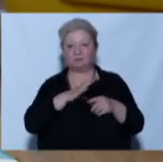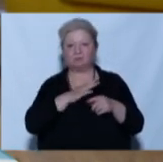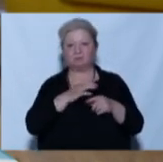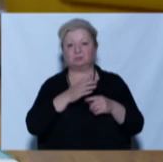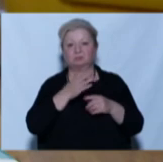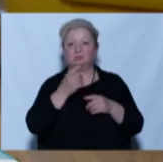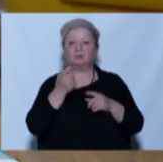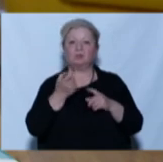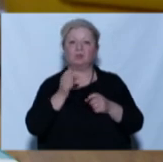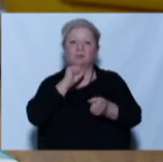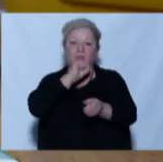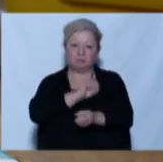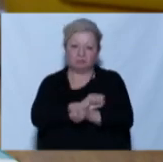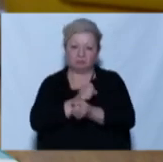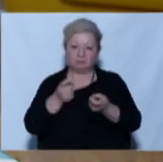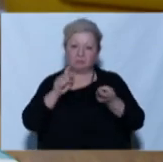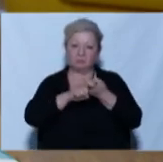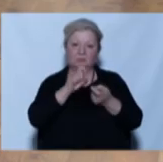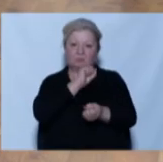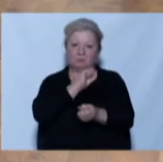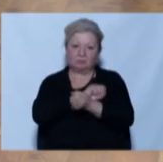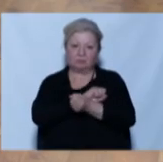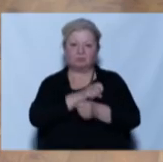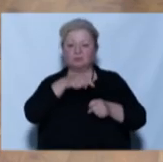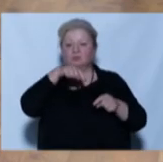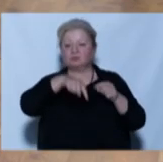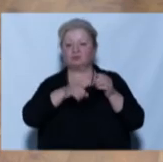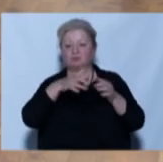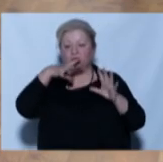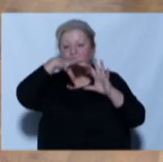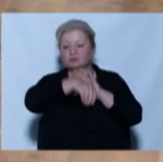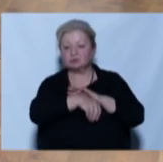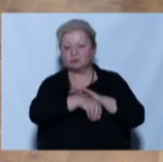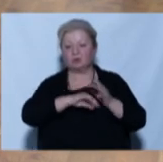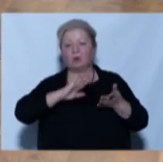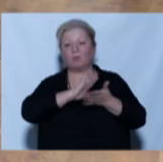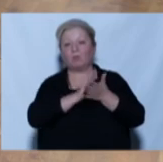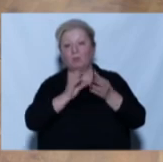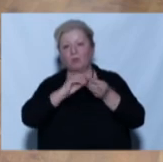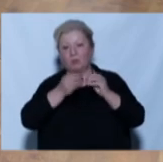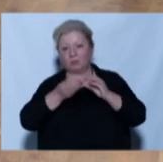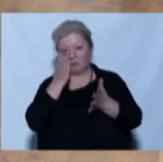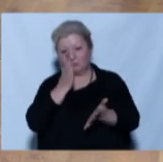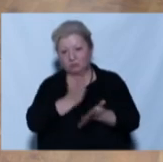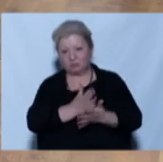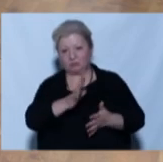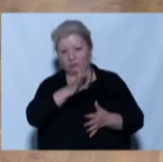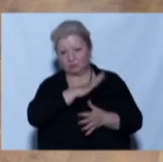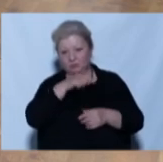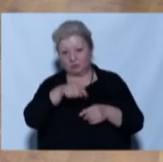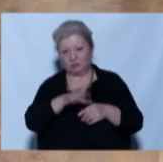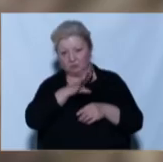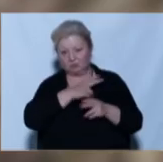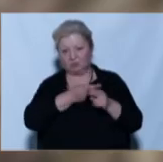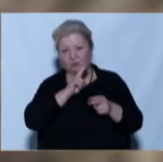აპაუზდება, რადგანაც რუსეთში ტახტისათვის ბრძოლა მიმდინარეობს და ქვეყნიში და პრობლემებიდან გამომდინარე კავკასია მის ინტერესებში დროებით აღარ შედის.